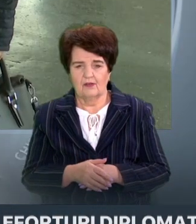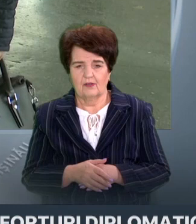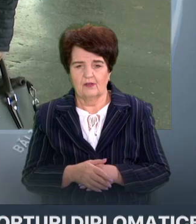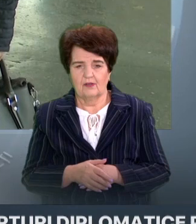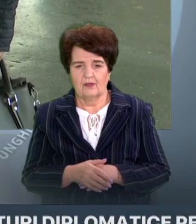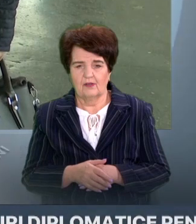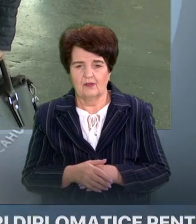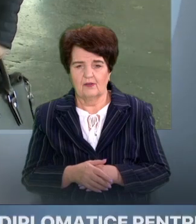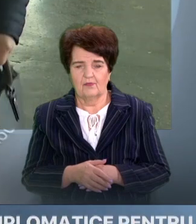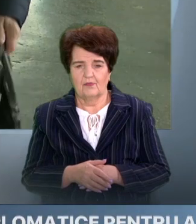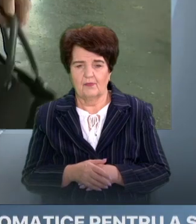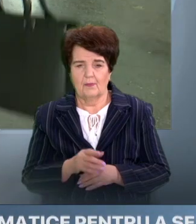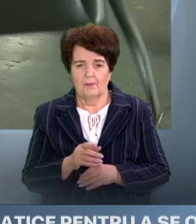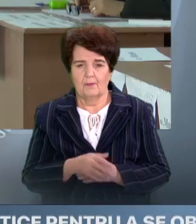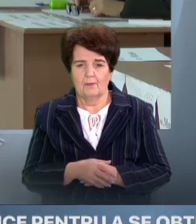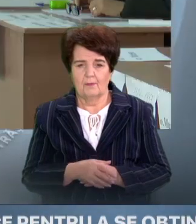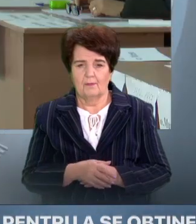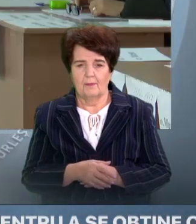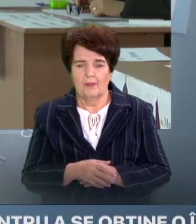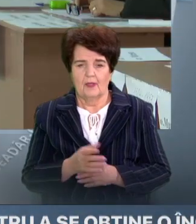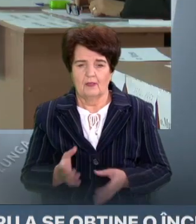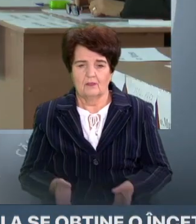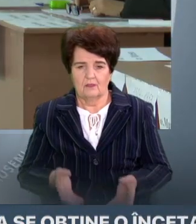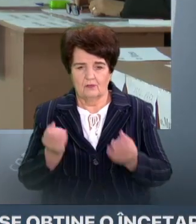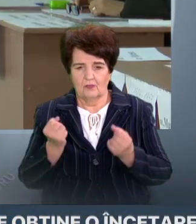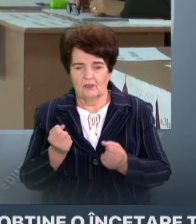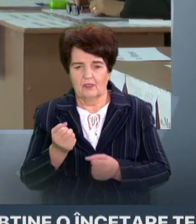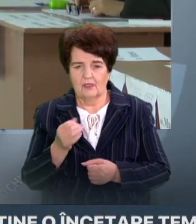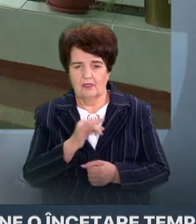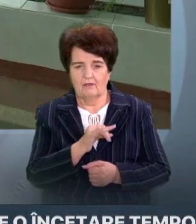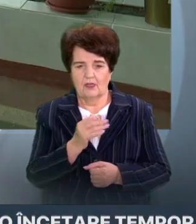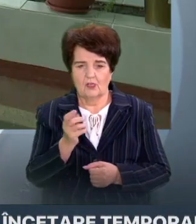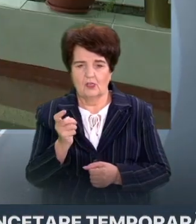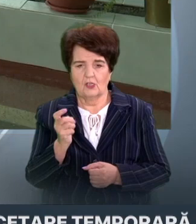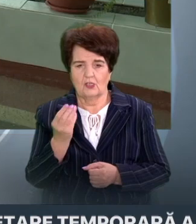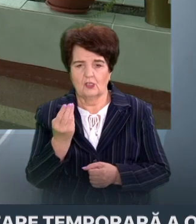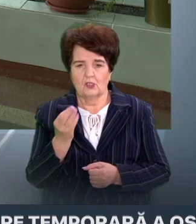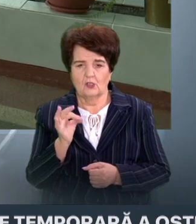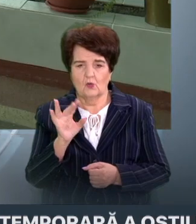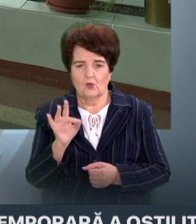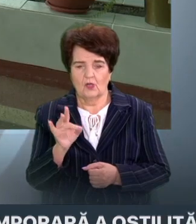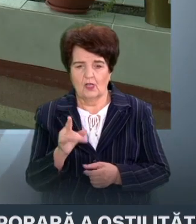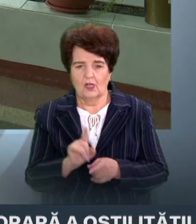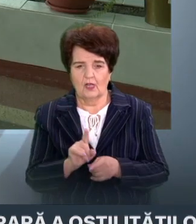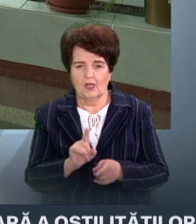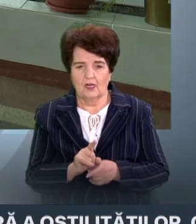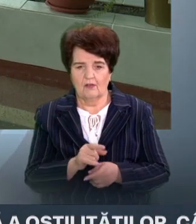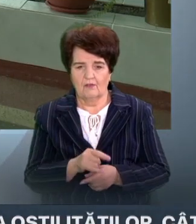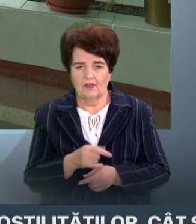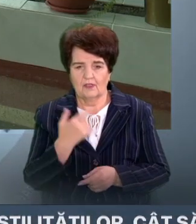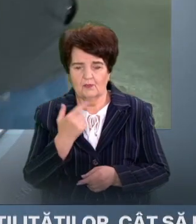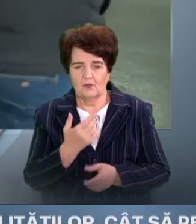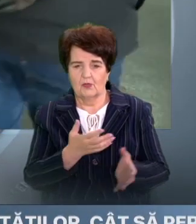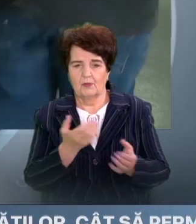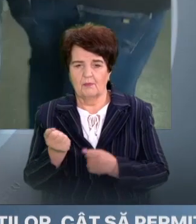ai partidelor susținute de Ilan Șor, așa numiți candidați independenți, care la fel primesc finanțare de la Ilan